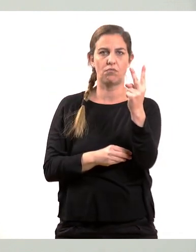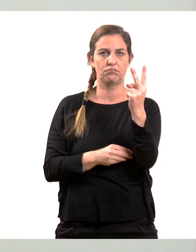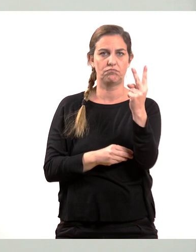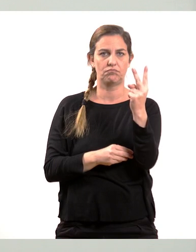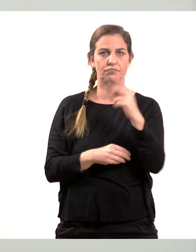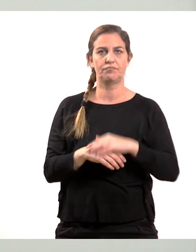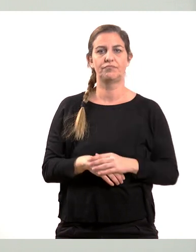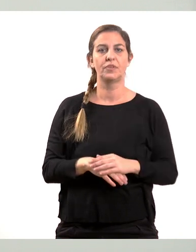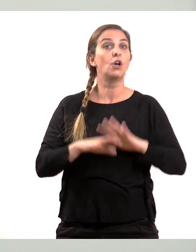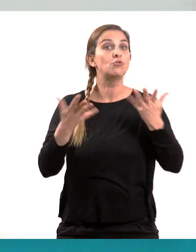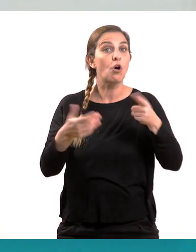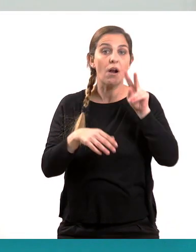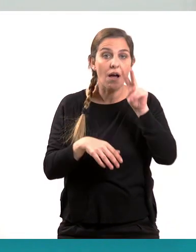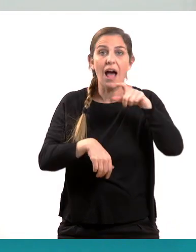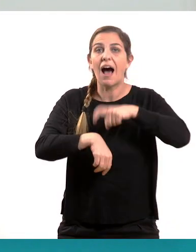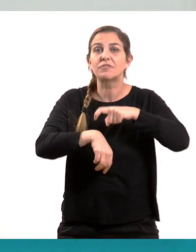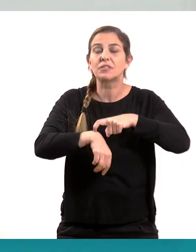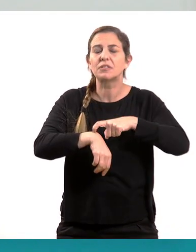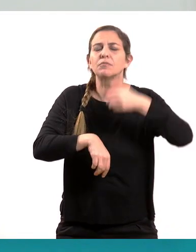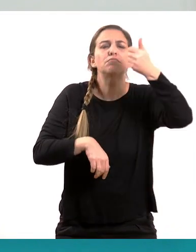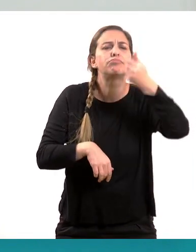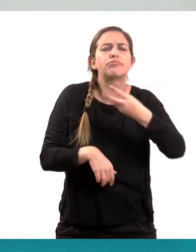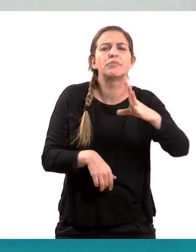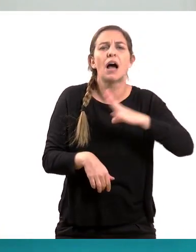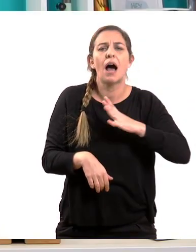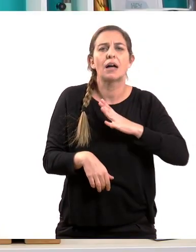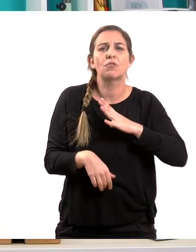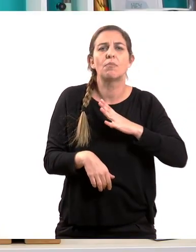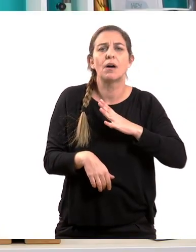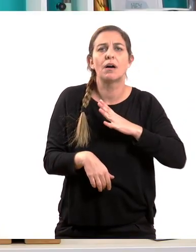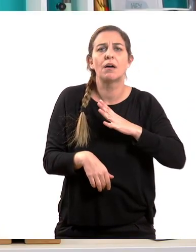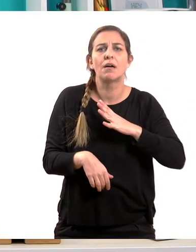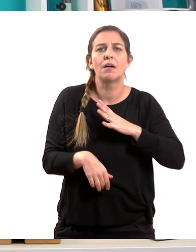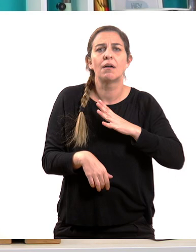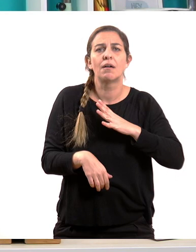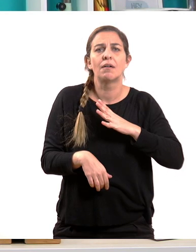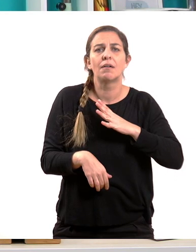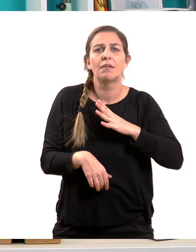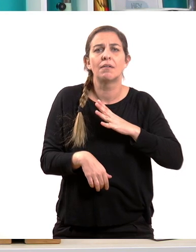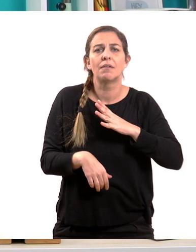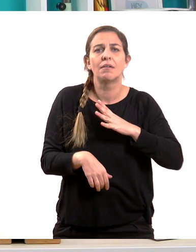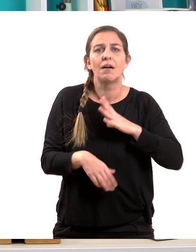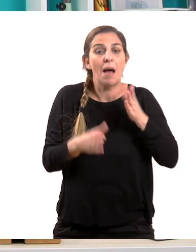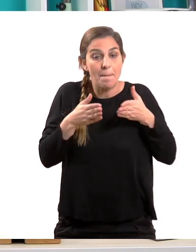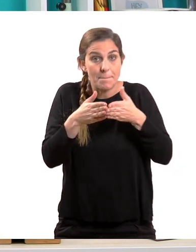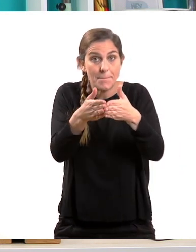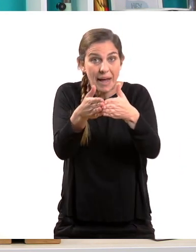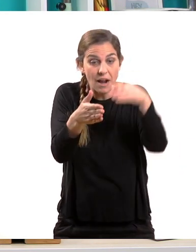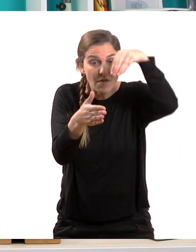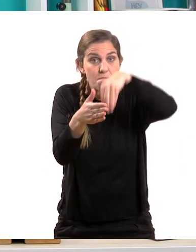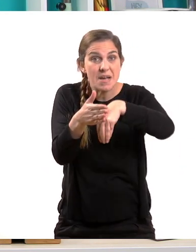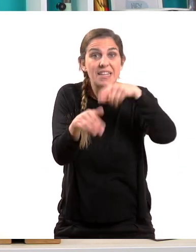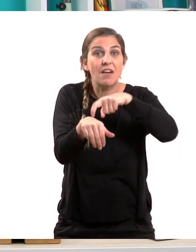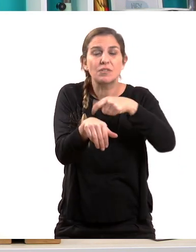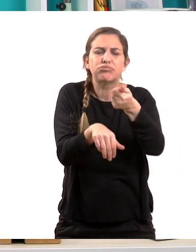Πόσοι λοιπόν επιβάτες τώρα φτάσανε ή μάλλον, τι μας λέει το πρόβλημα, είναι τώρα στο καράβι,